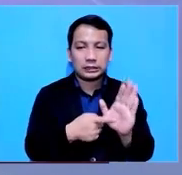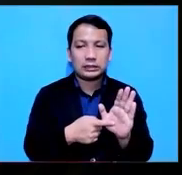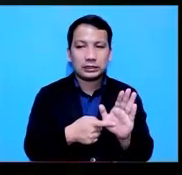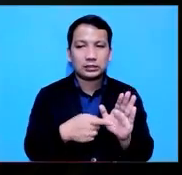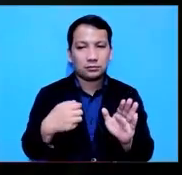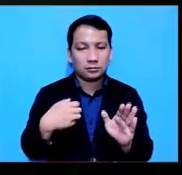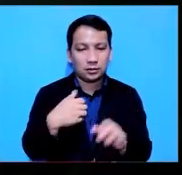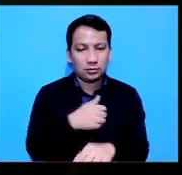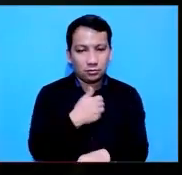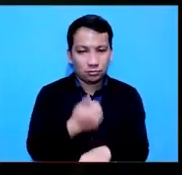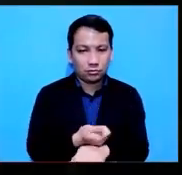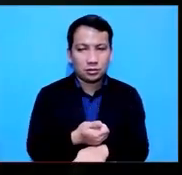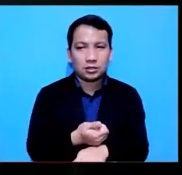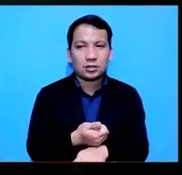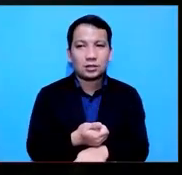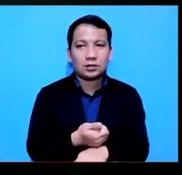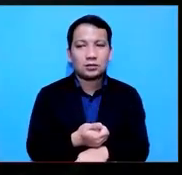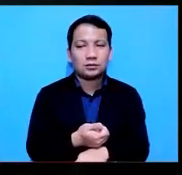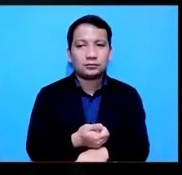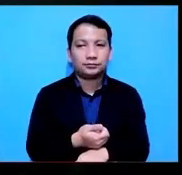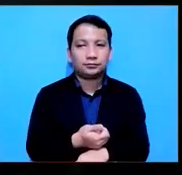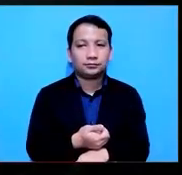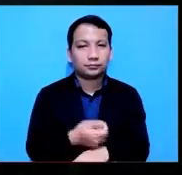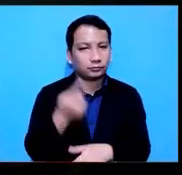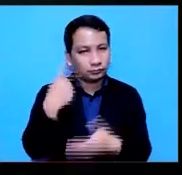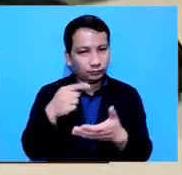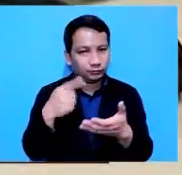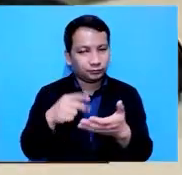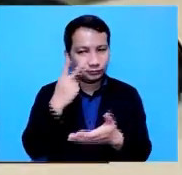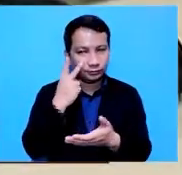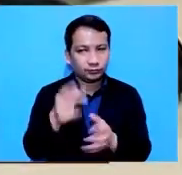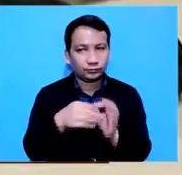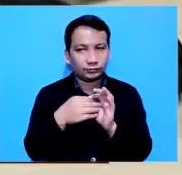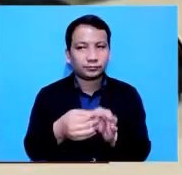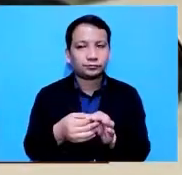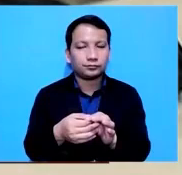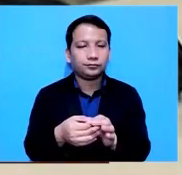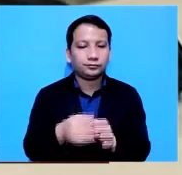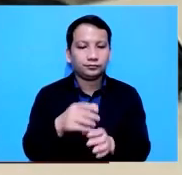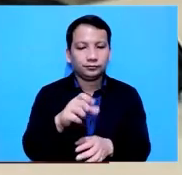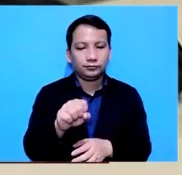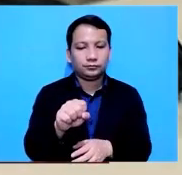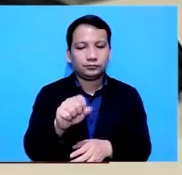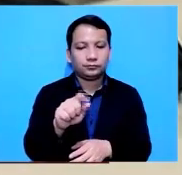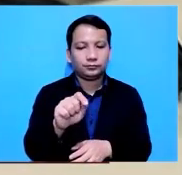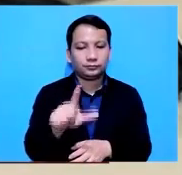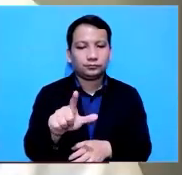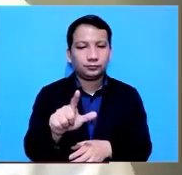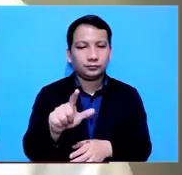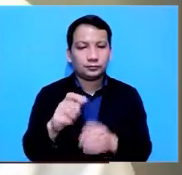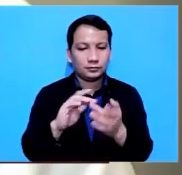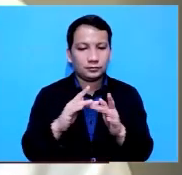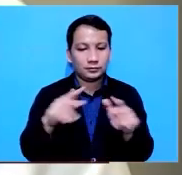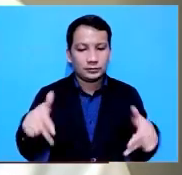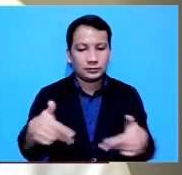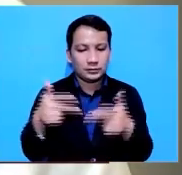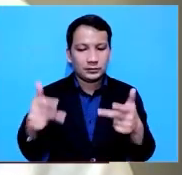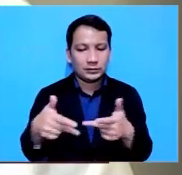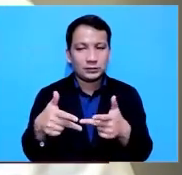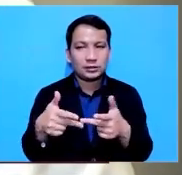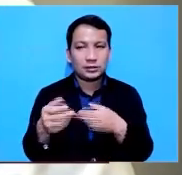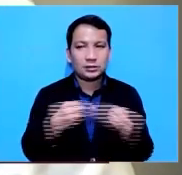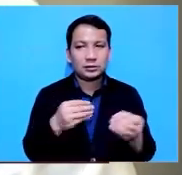otoridad. Bukod pa riyan, pinasisilip din ni Remulla ang small town lottery at isabong operations ni Congressman